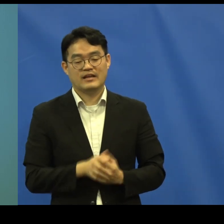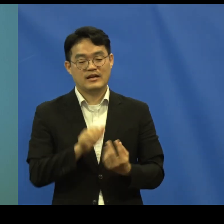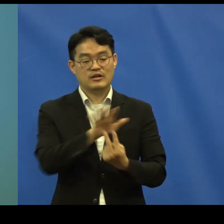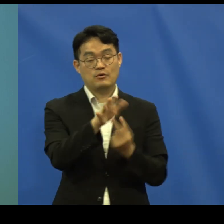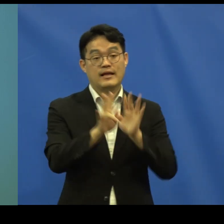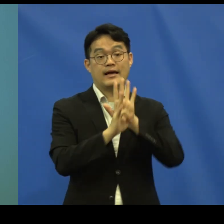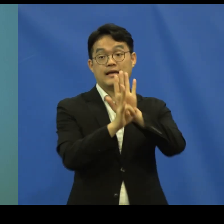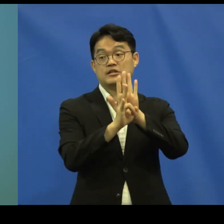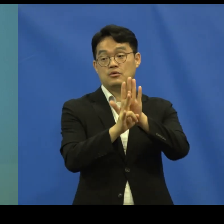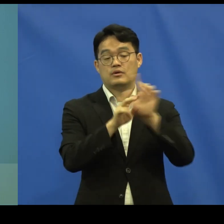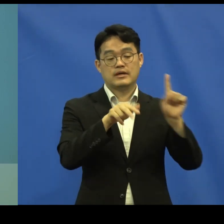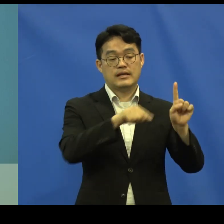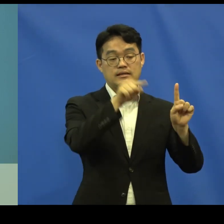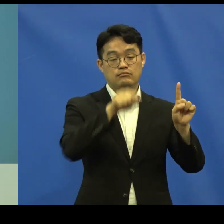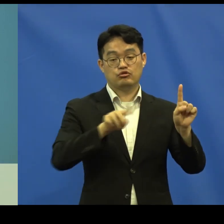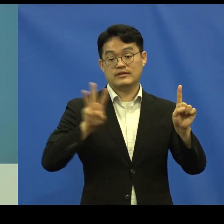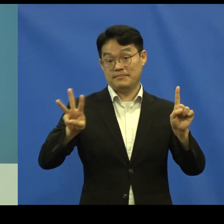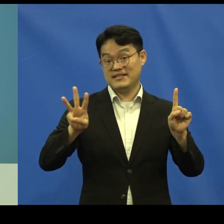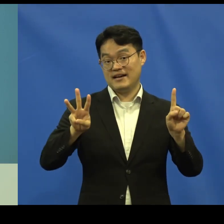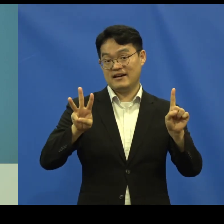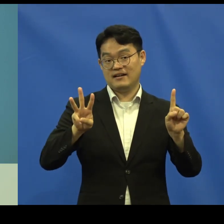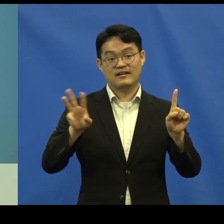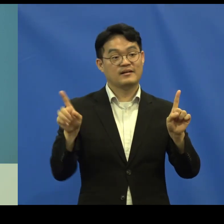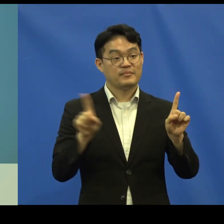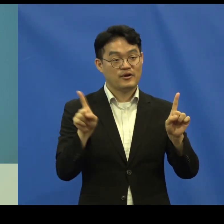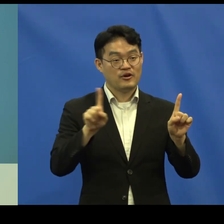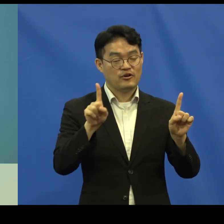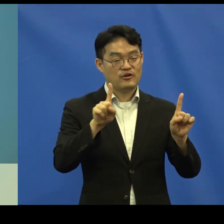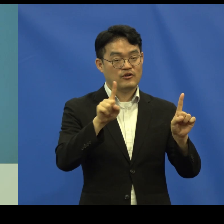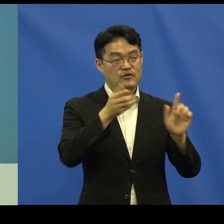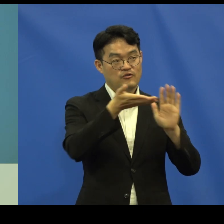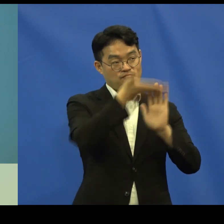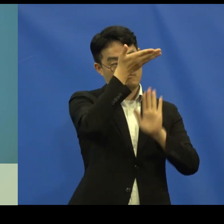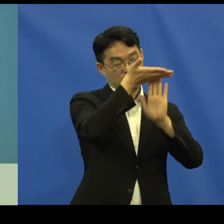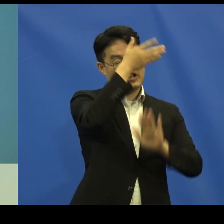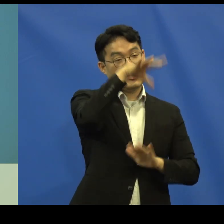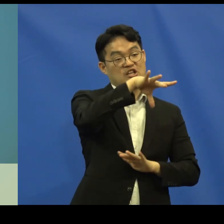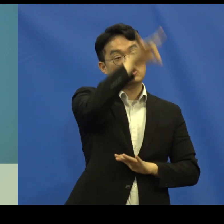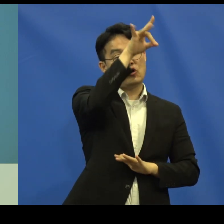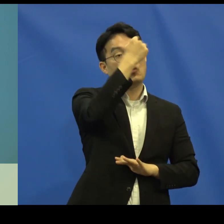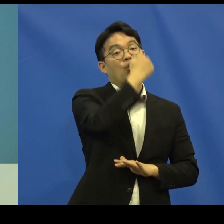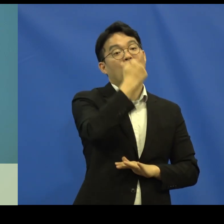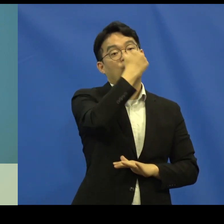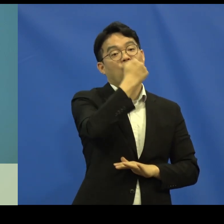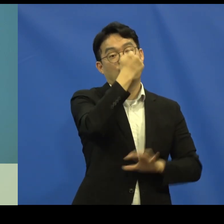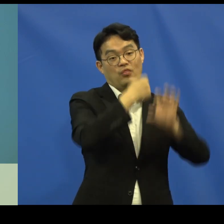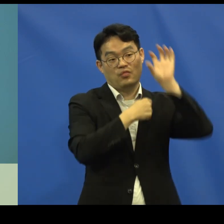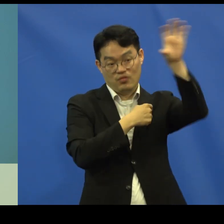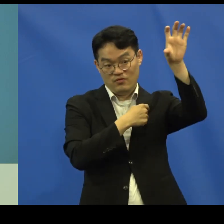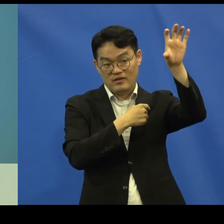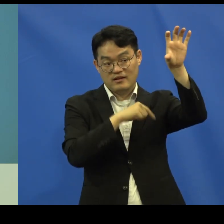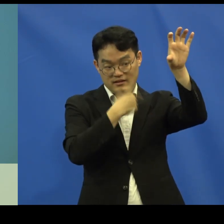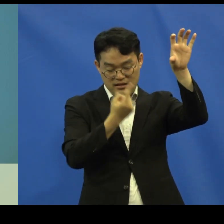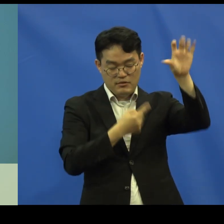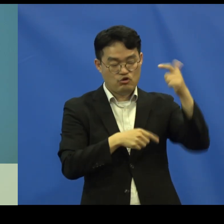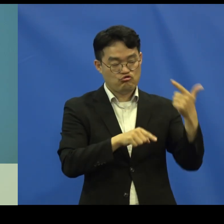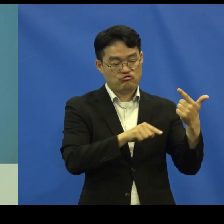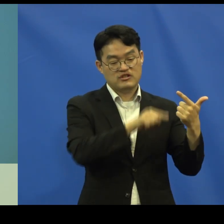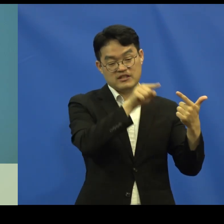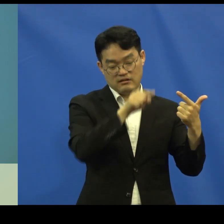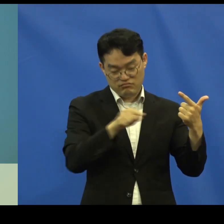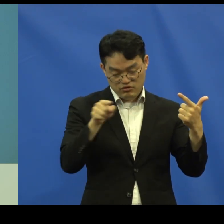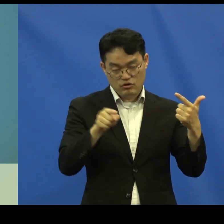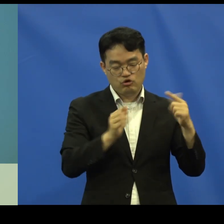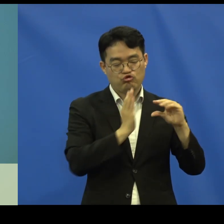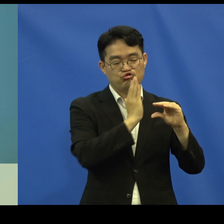요한계시록은 1장부터 3장까지는 서론이라고 볼 수가 있습니다. 그리고 6장부터 본격적으로 마지막 날에 되어질